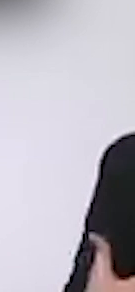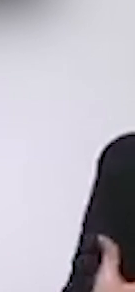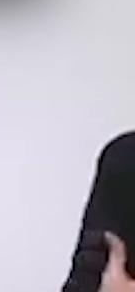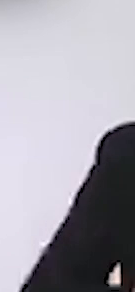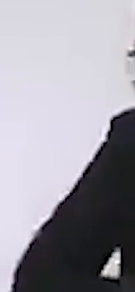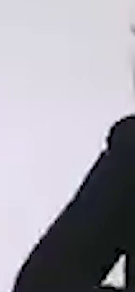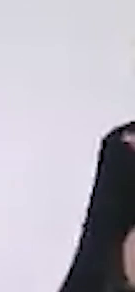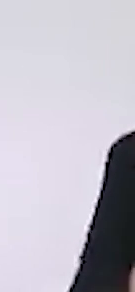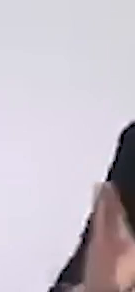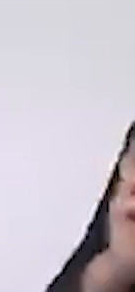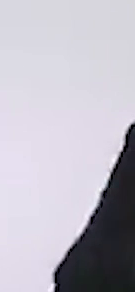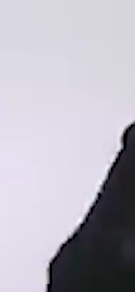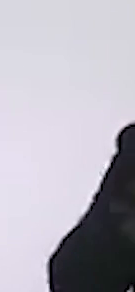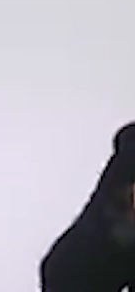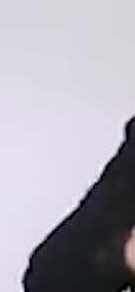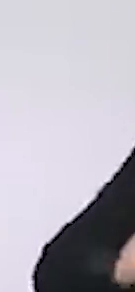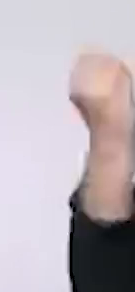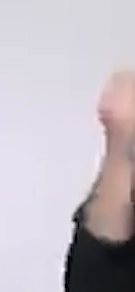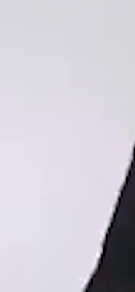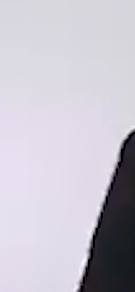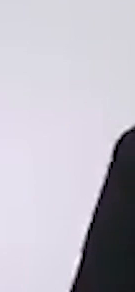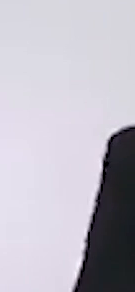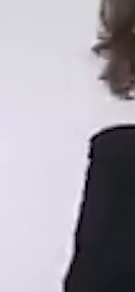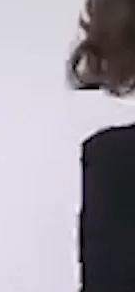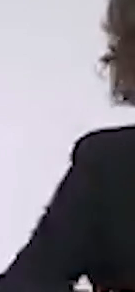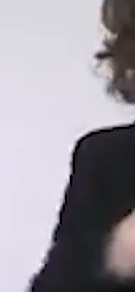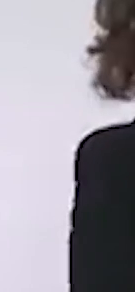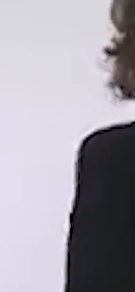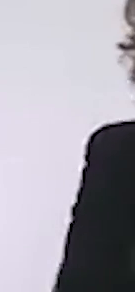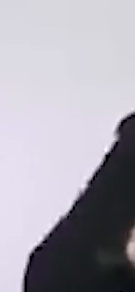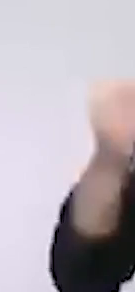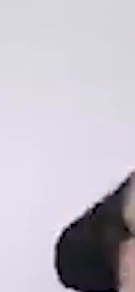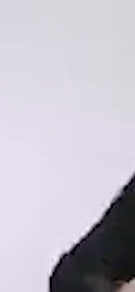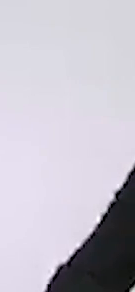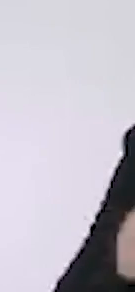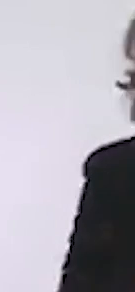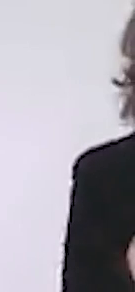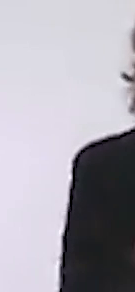silencieuses. Il était temps d'agir pour faciliter l'accès aux soins. Il était temps d'investir